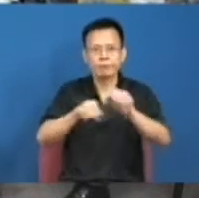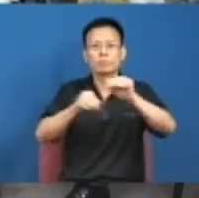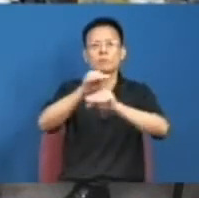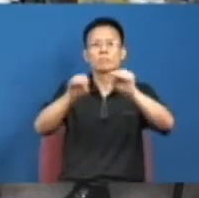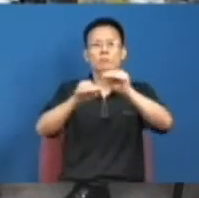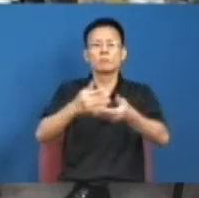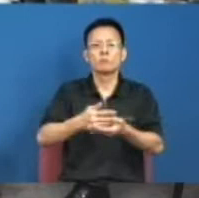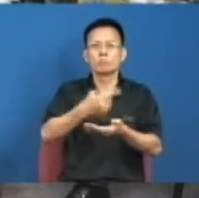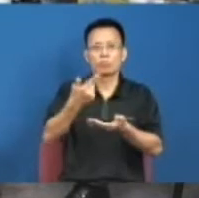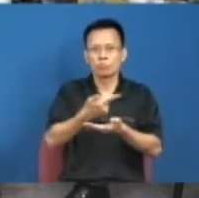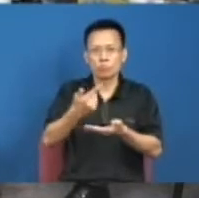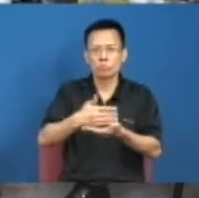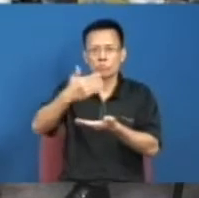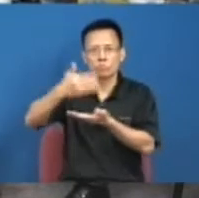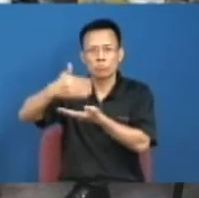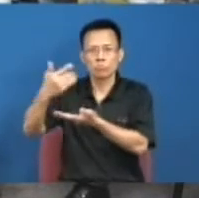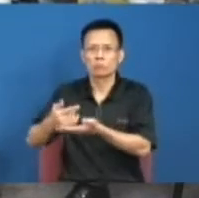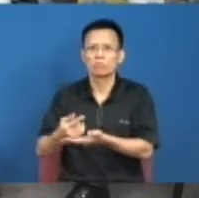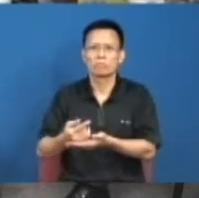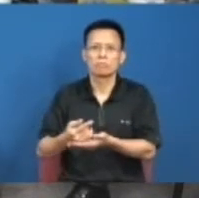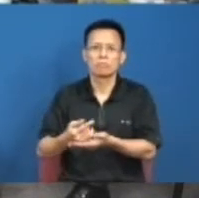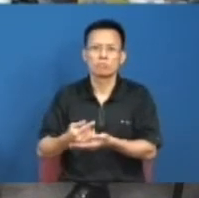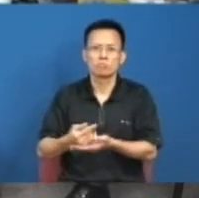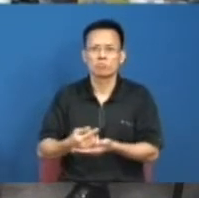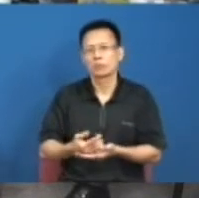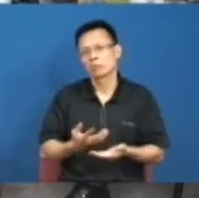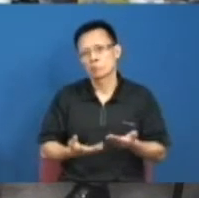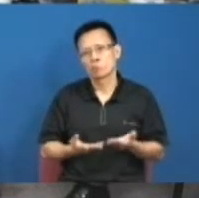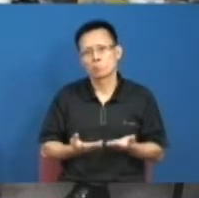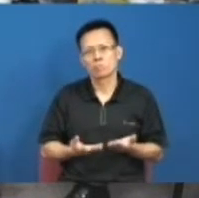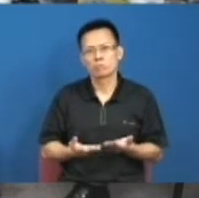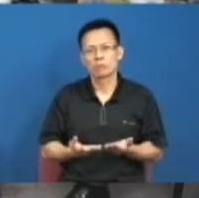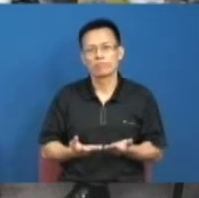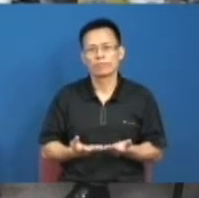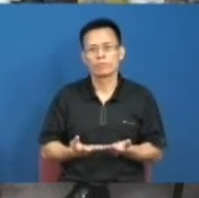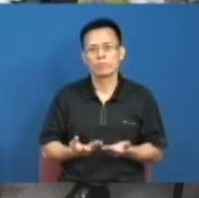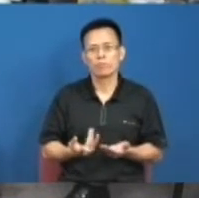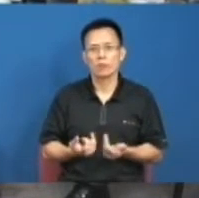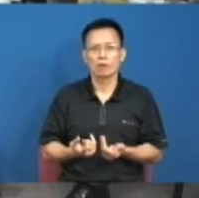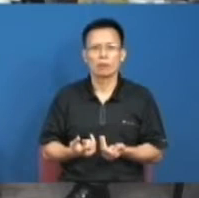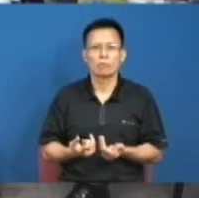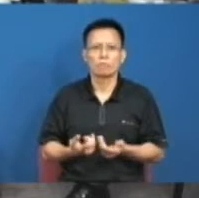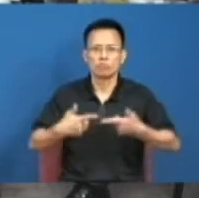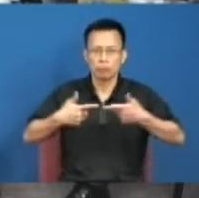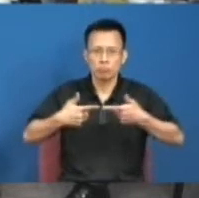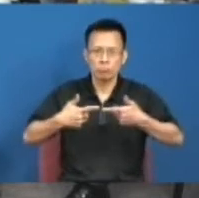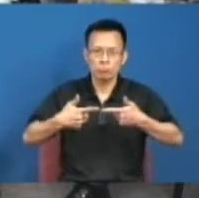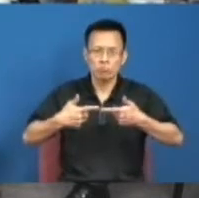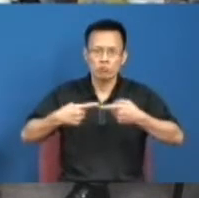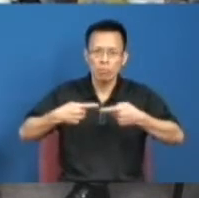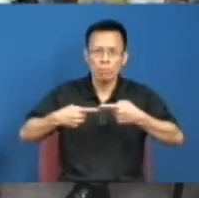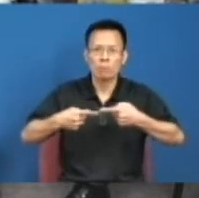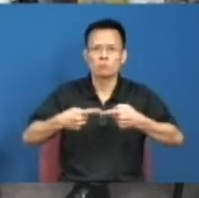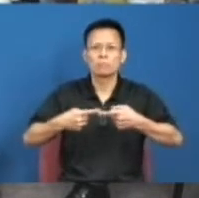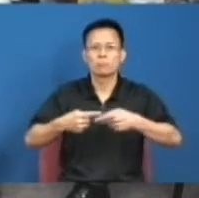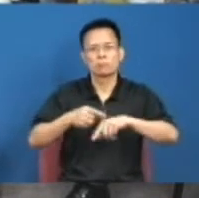場，咁可能咧就即係大家就可能個即係夾唔到啦，嗰個手工同埋啲時